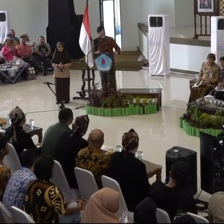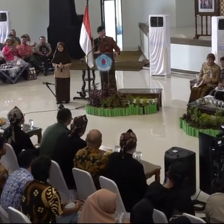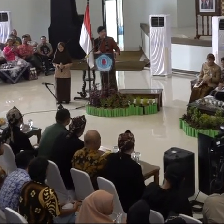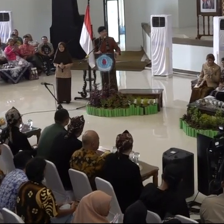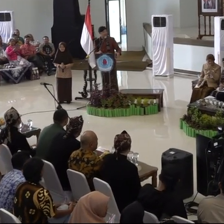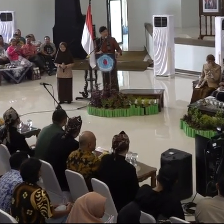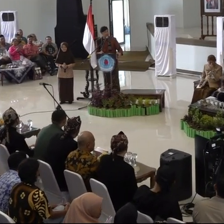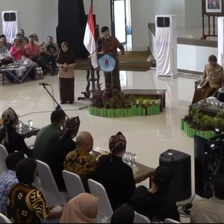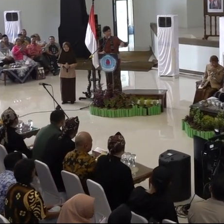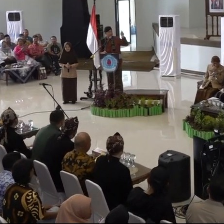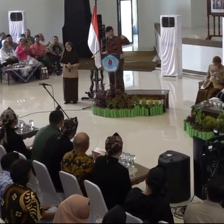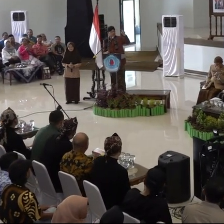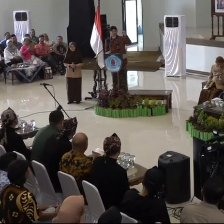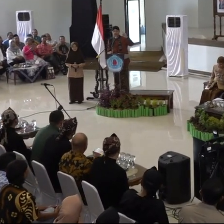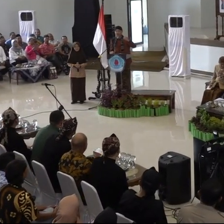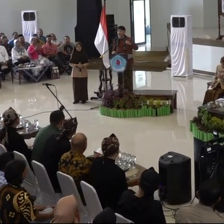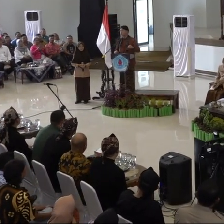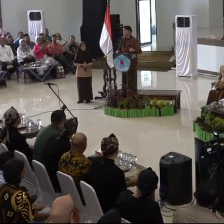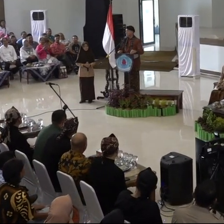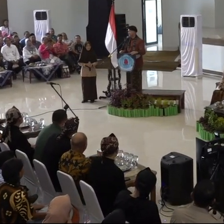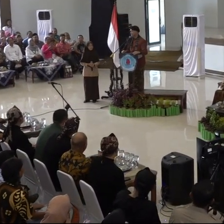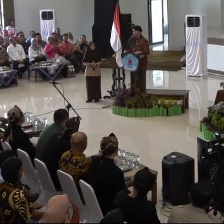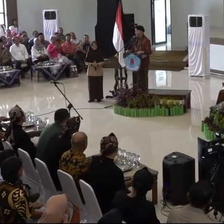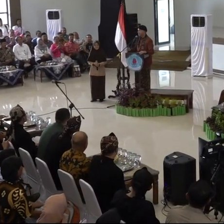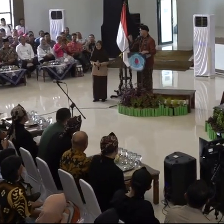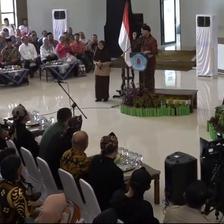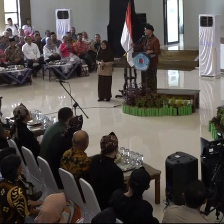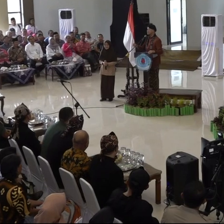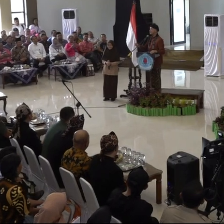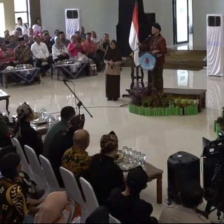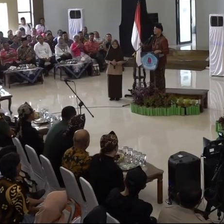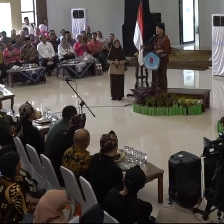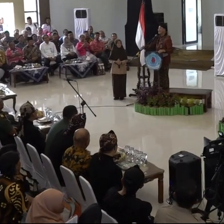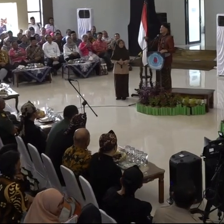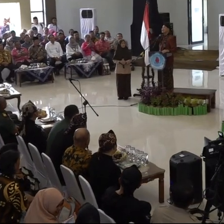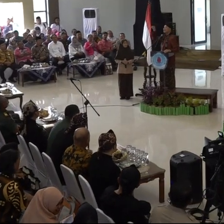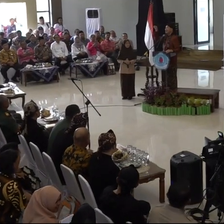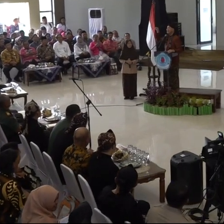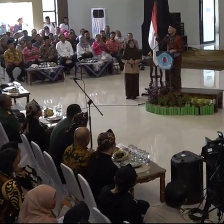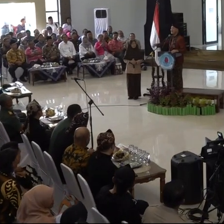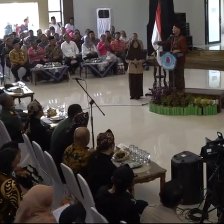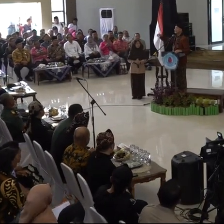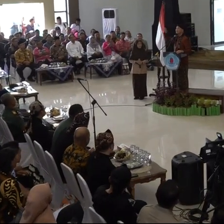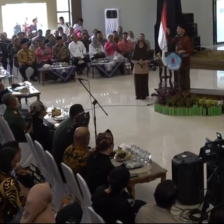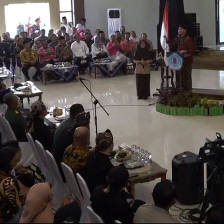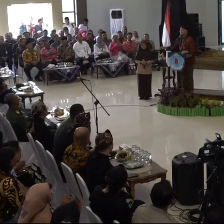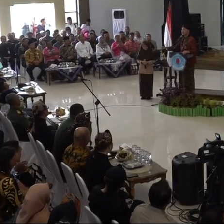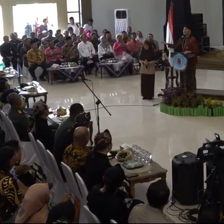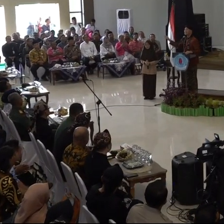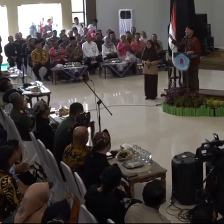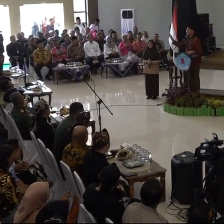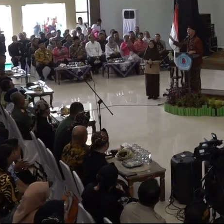Kepala Dinas saya bikin semua sekolah inklusi bikin semua sekolah layak dan